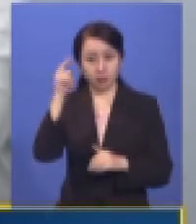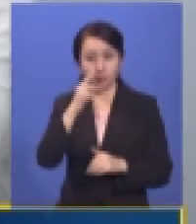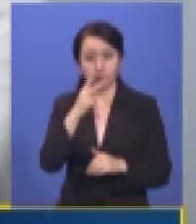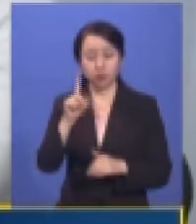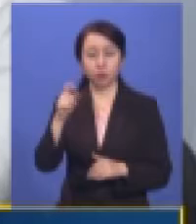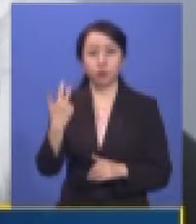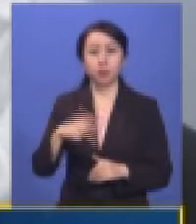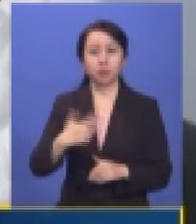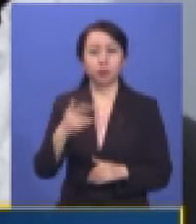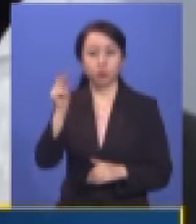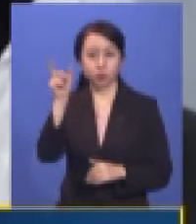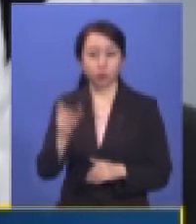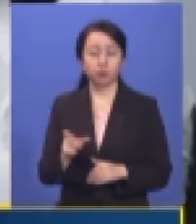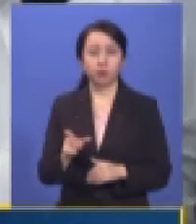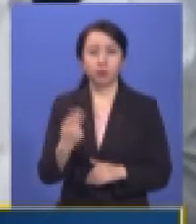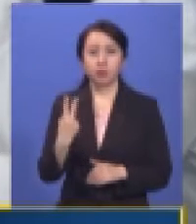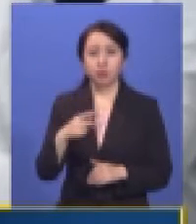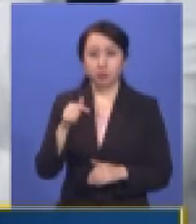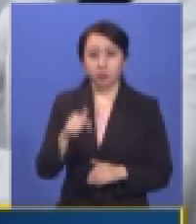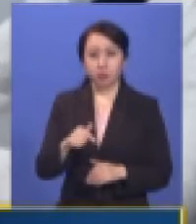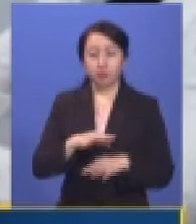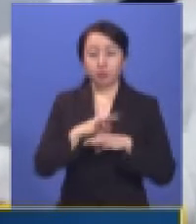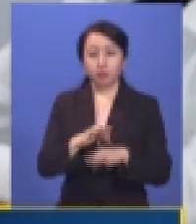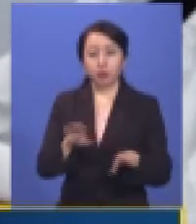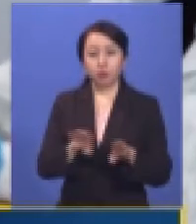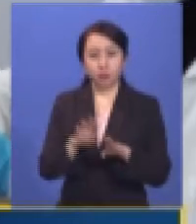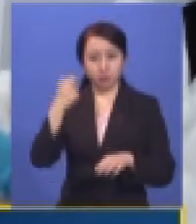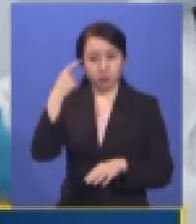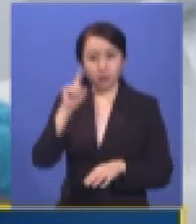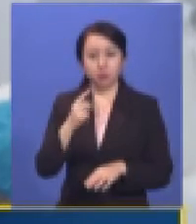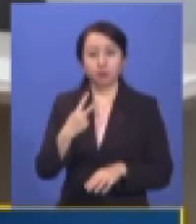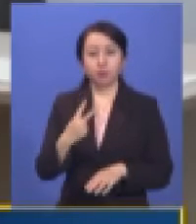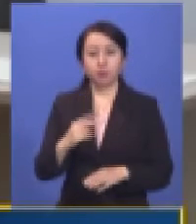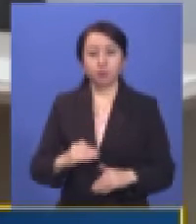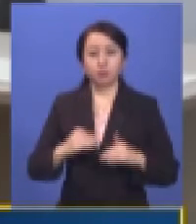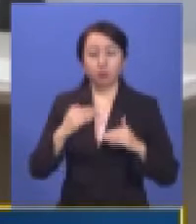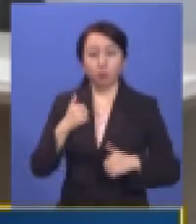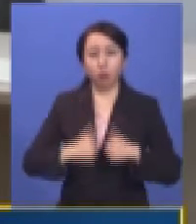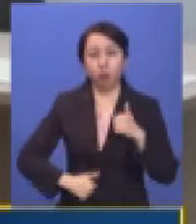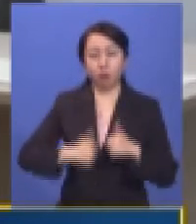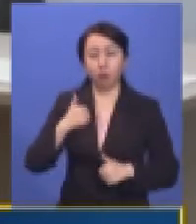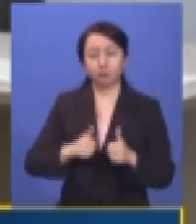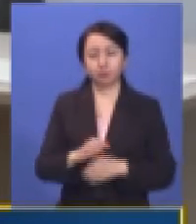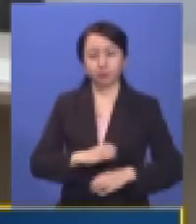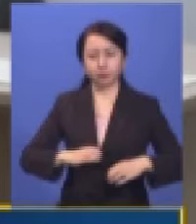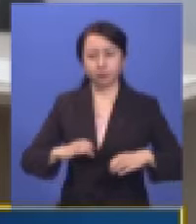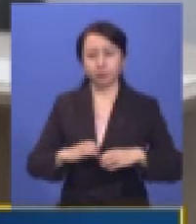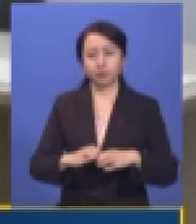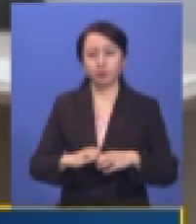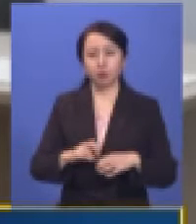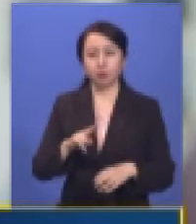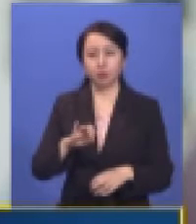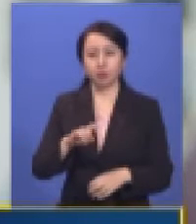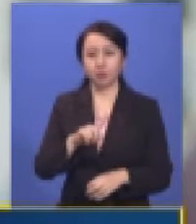показали 135 учеников. 20 из них проверят свой уровень знаний на втором этапе. Конкурс проходит на платформе